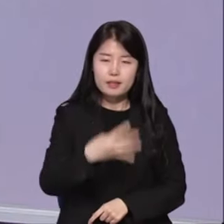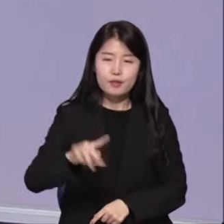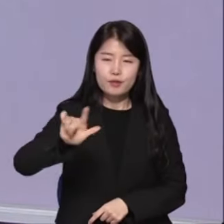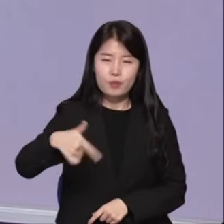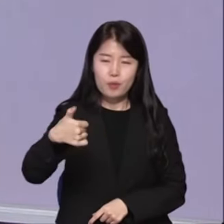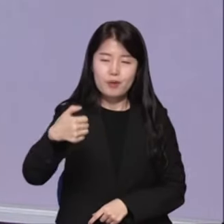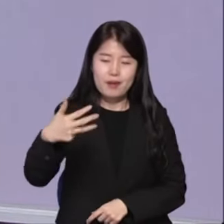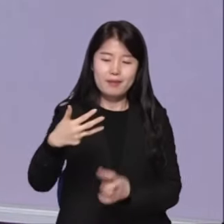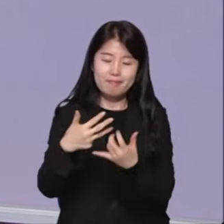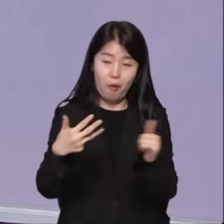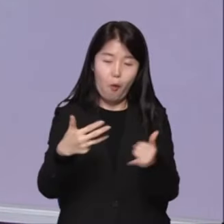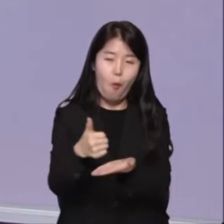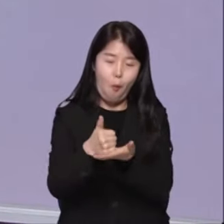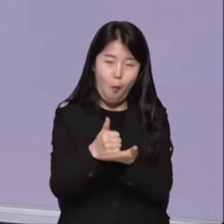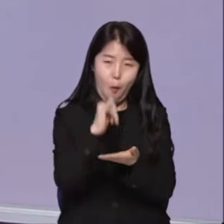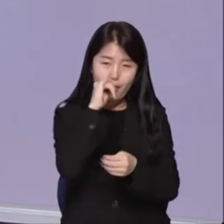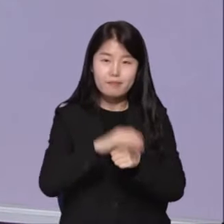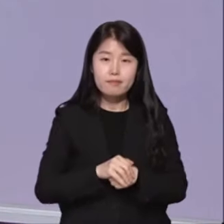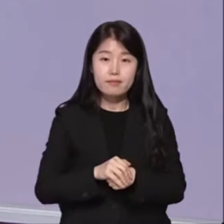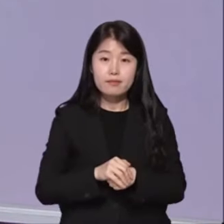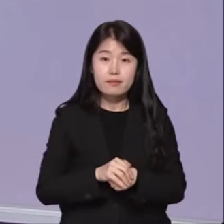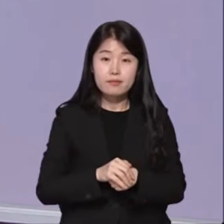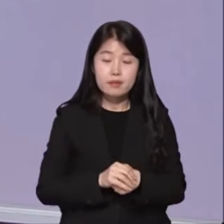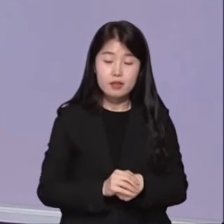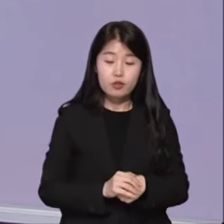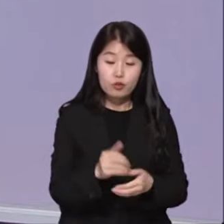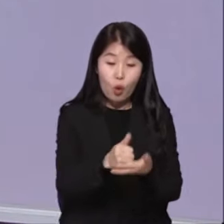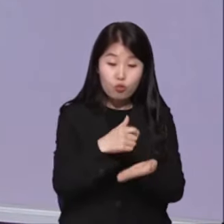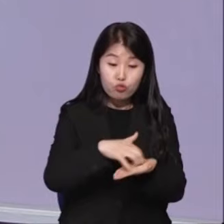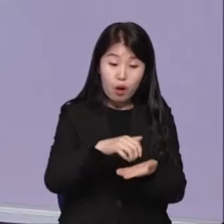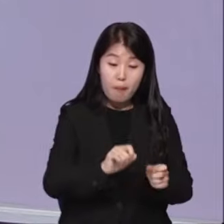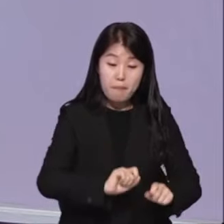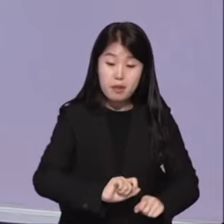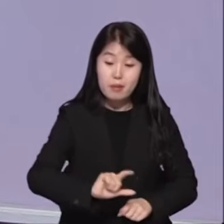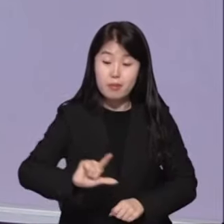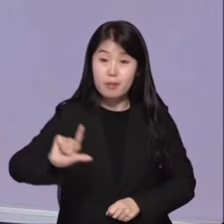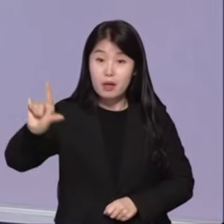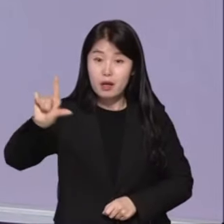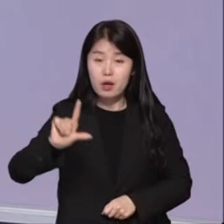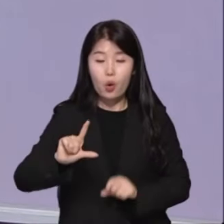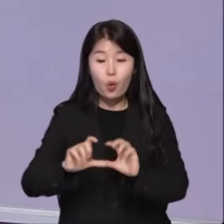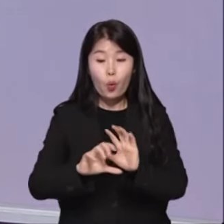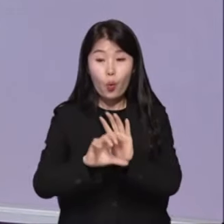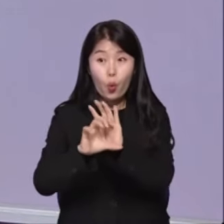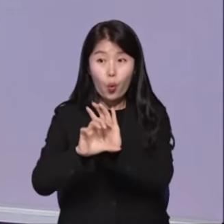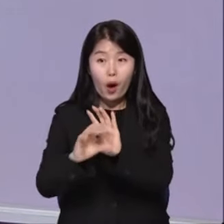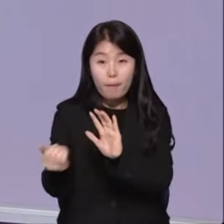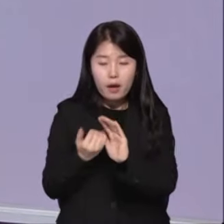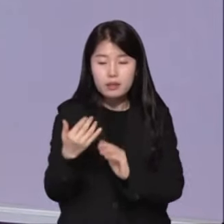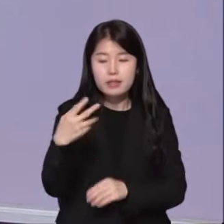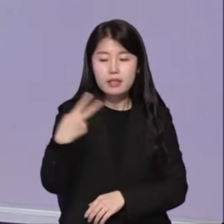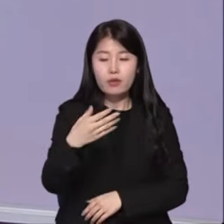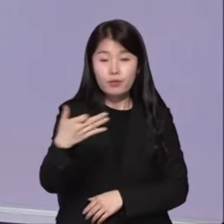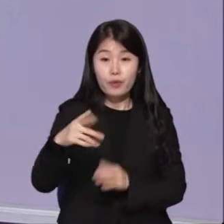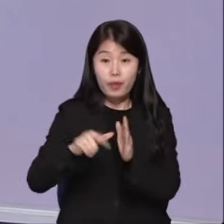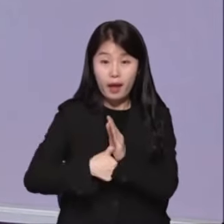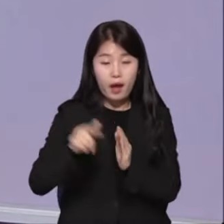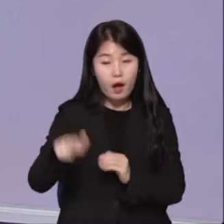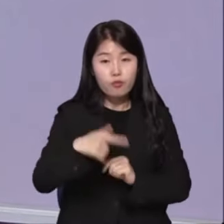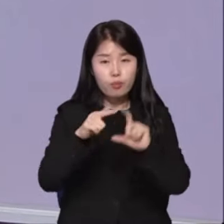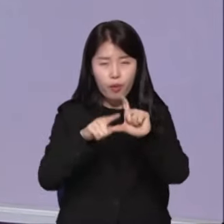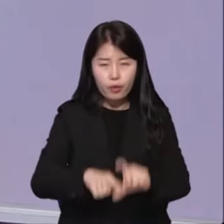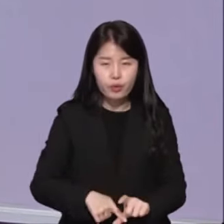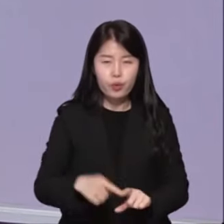집계됐습니다. 개통 이후 꾸준히 증가하던 도시철도 이용객 수는 코로나19 확산 직전인 2019년에 하루 평균